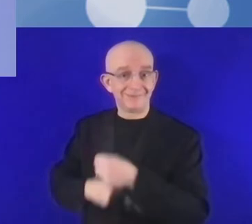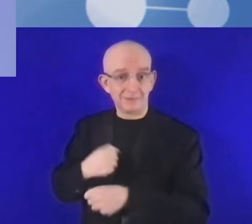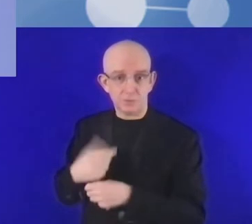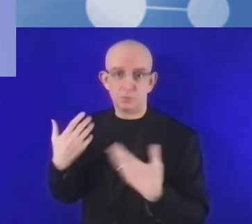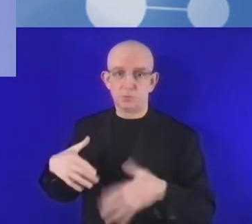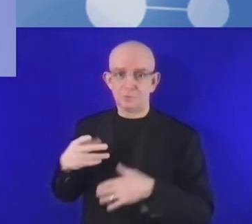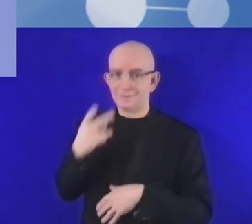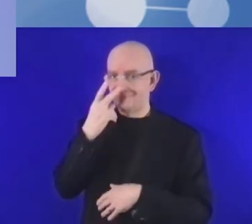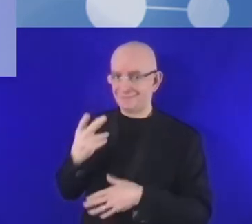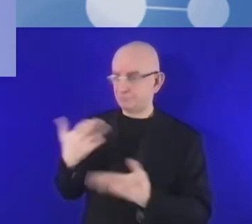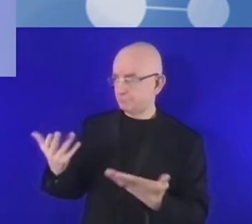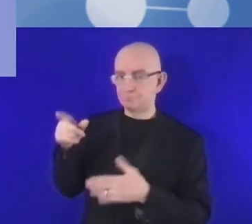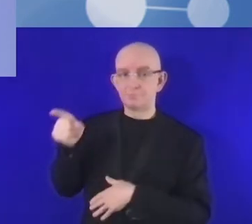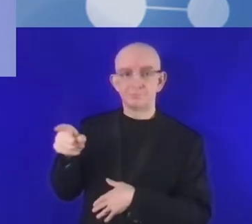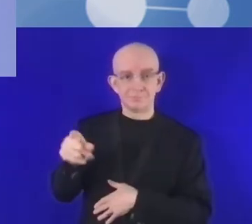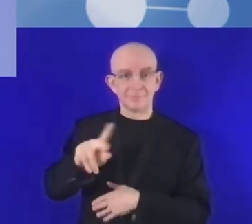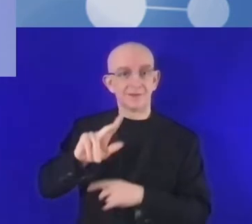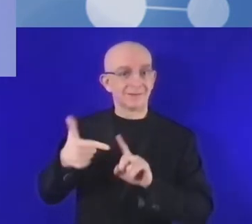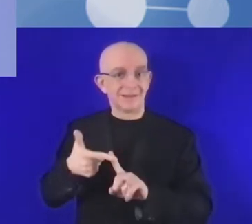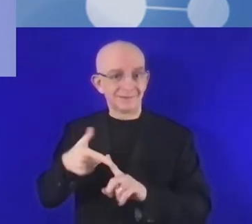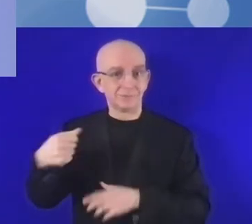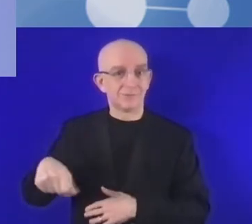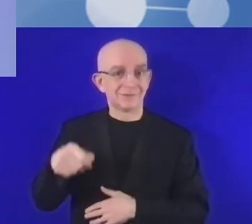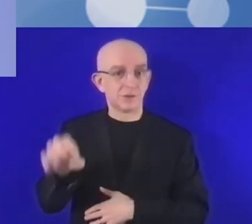请世界银行的